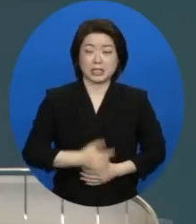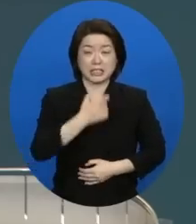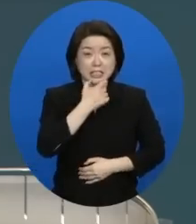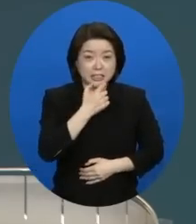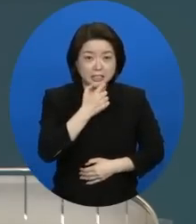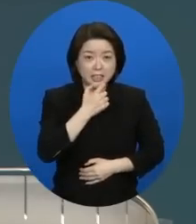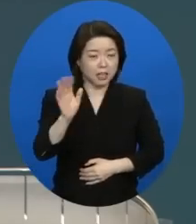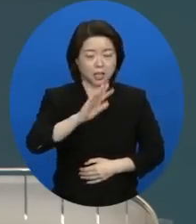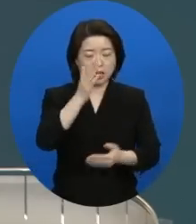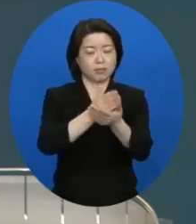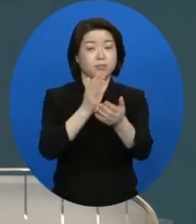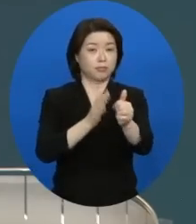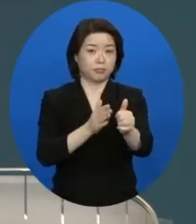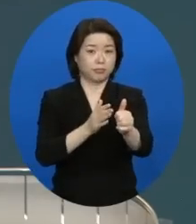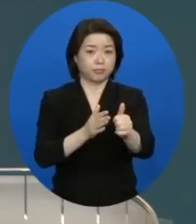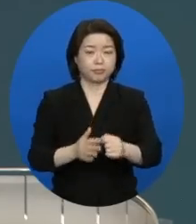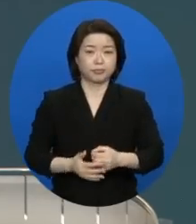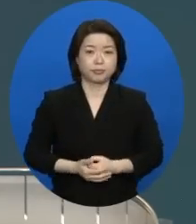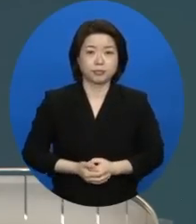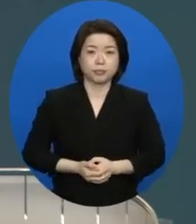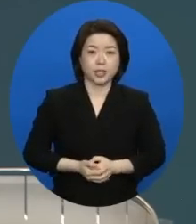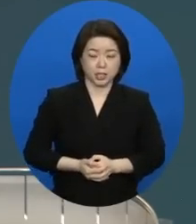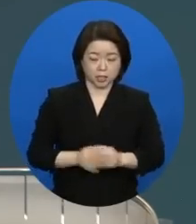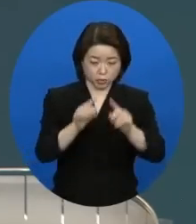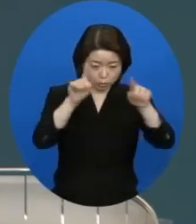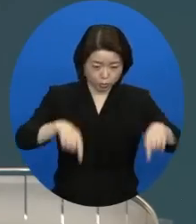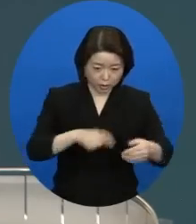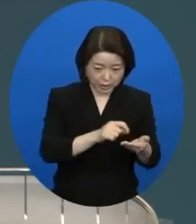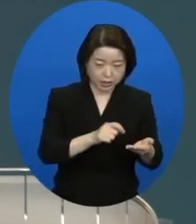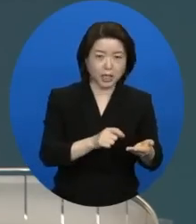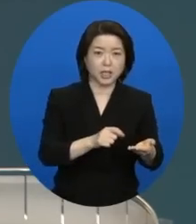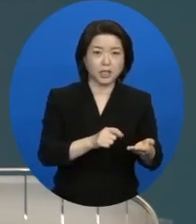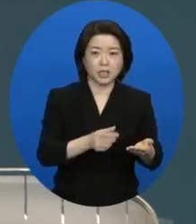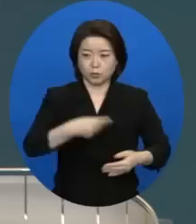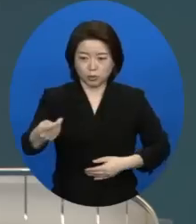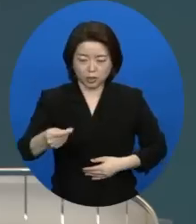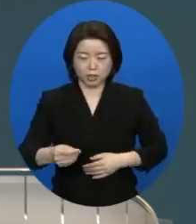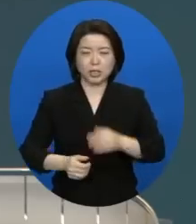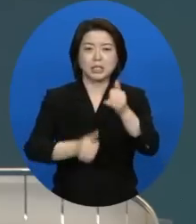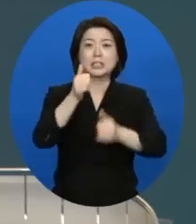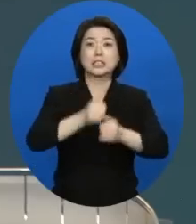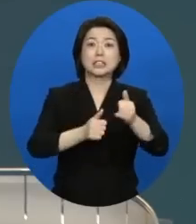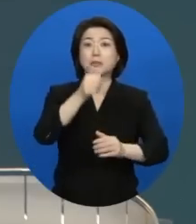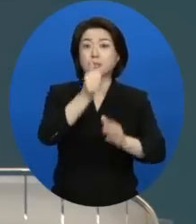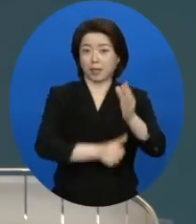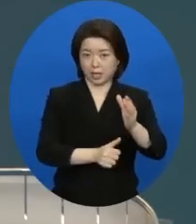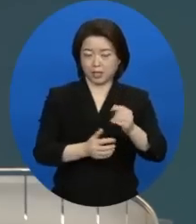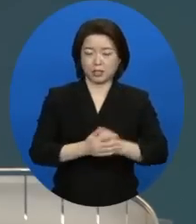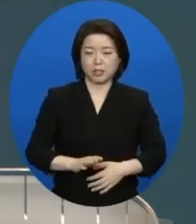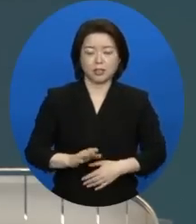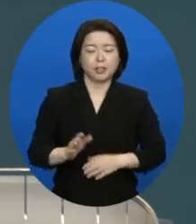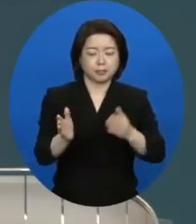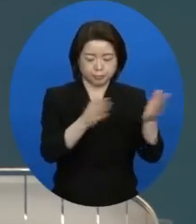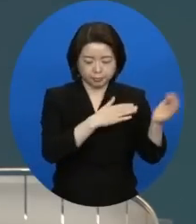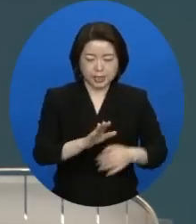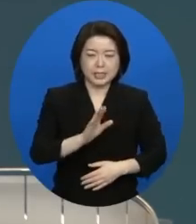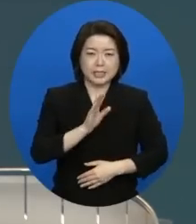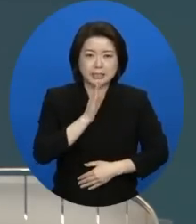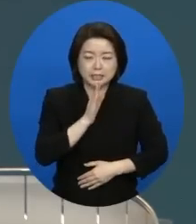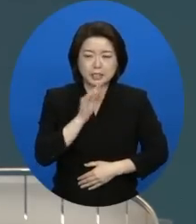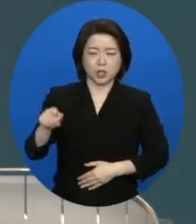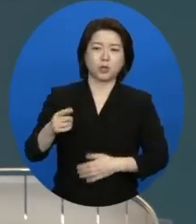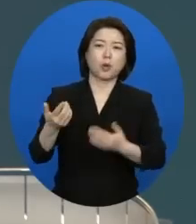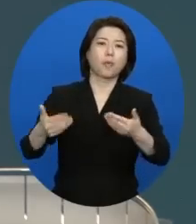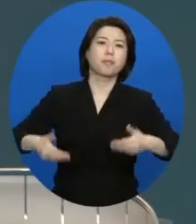분은 정말 하지 마세요. 괜히 종이에 썼다가 냈다가 시험 들어요. 진짜 기쁜, 이건